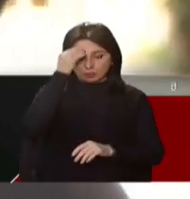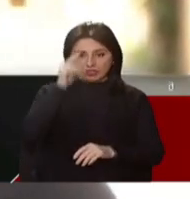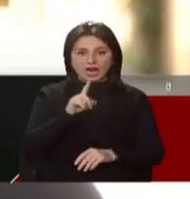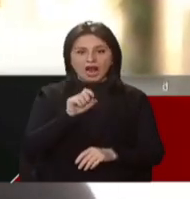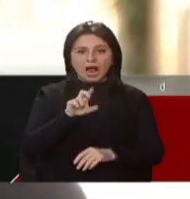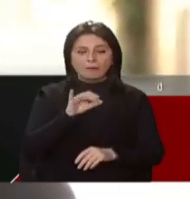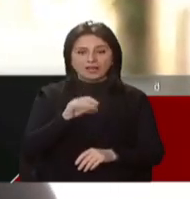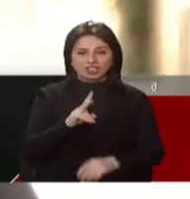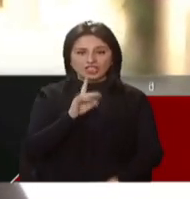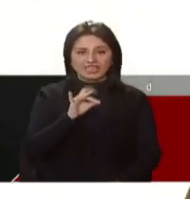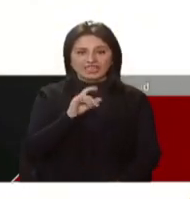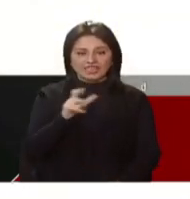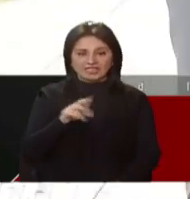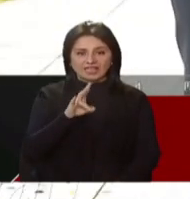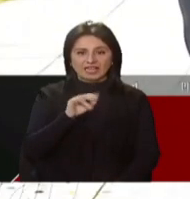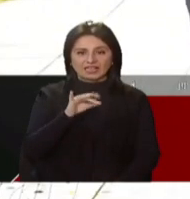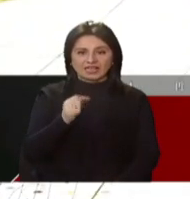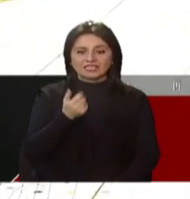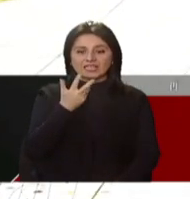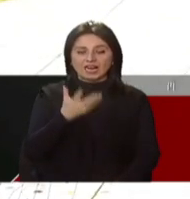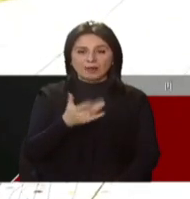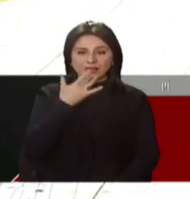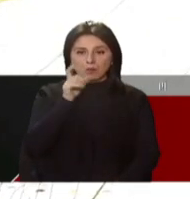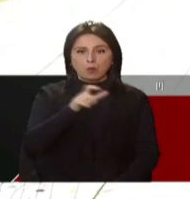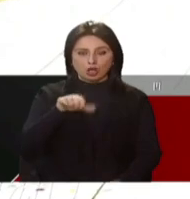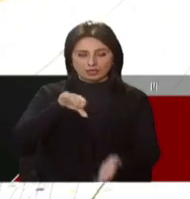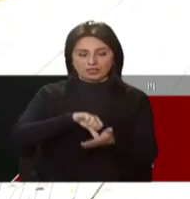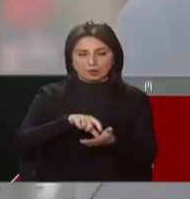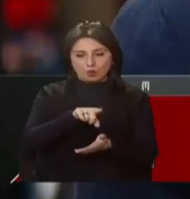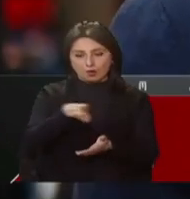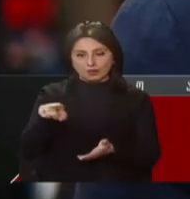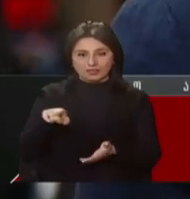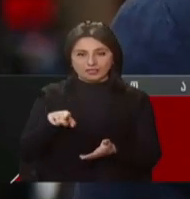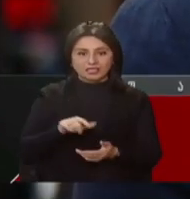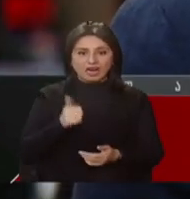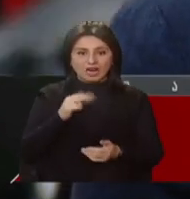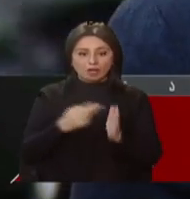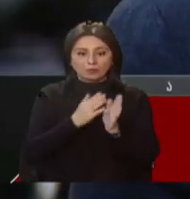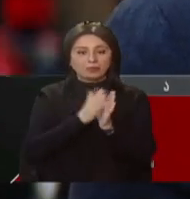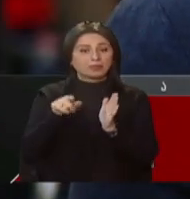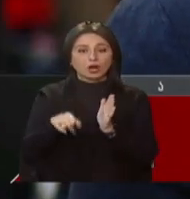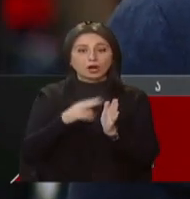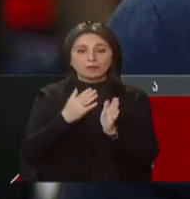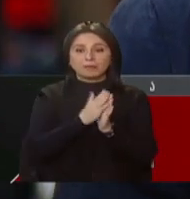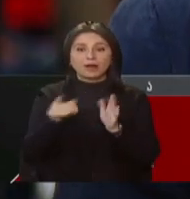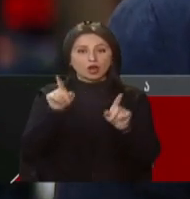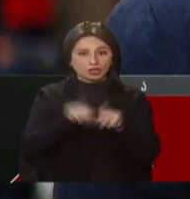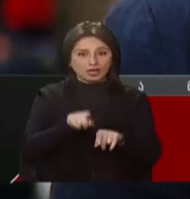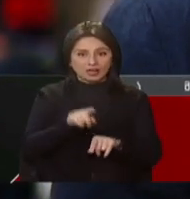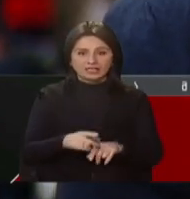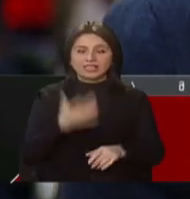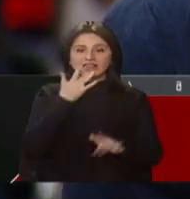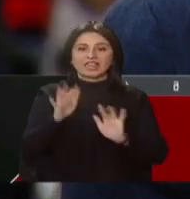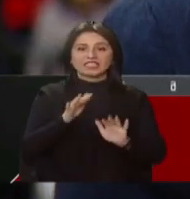Levan Khabeishvili, David Kirkitadze, Irakli Nadiradze da kidev randomime politikosi tsarmoadgens. Rato biblioteka, imitom rom bibliotekats